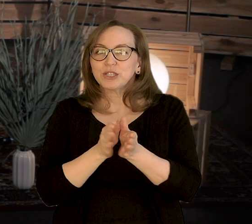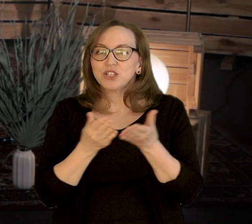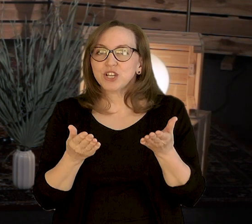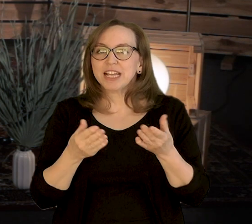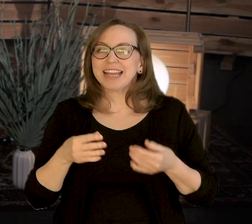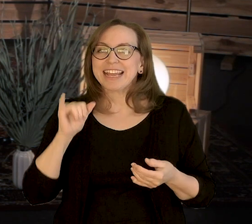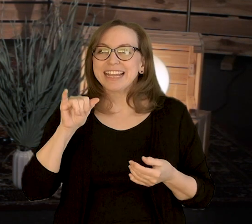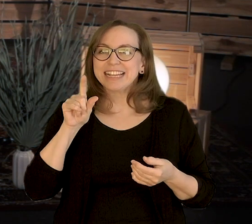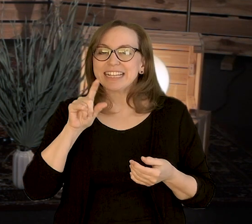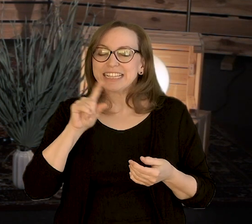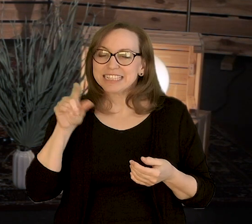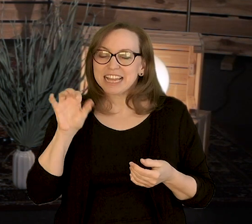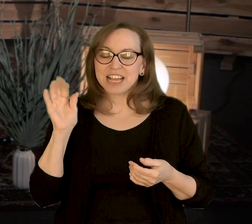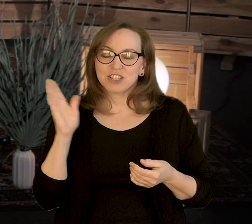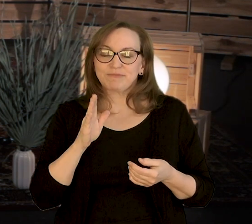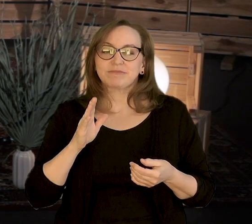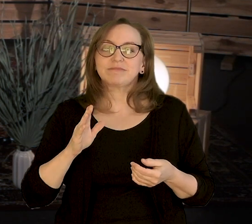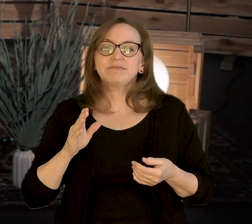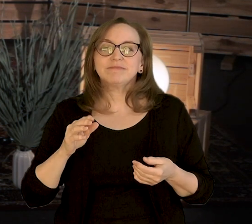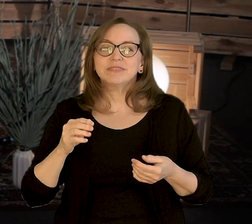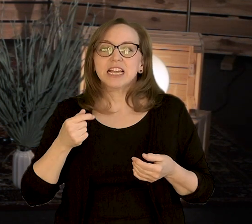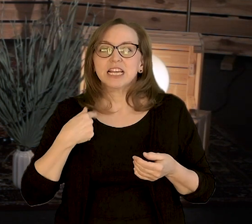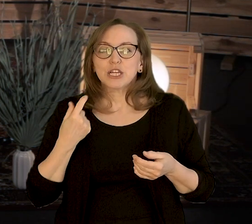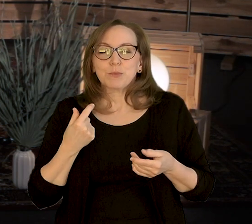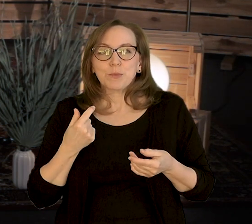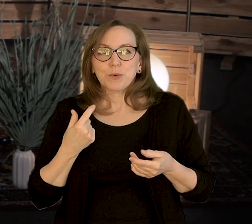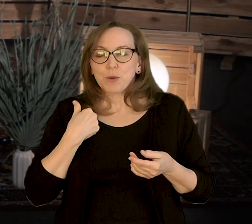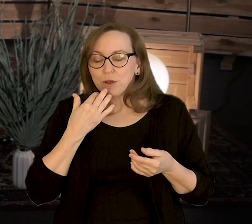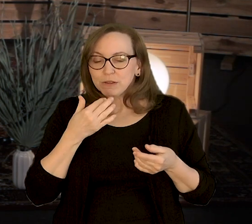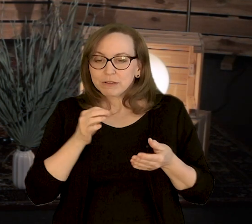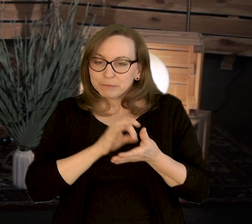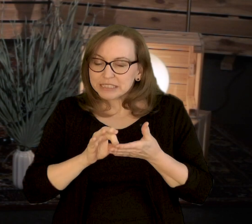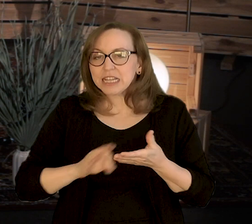że Mesjasz zostanie zaliczony do grona przestępców.